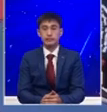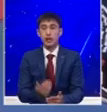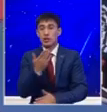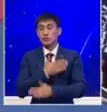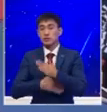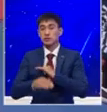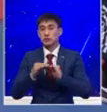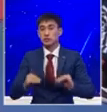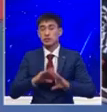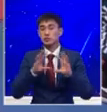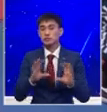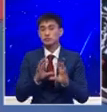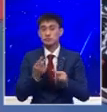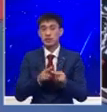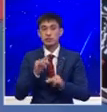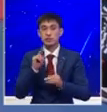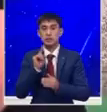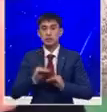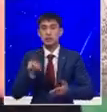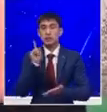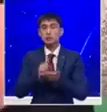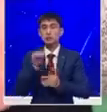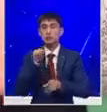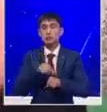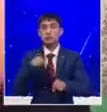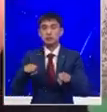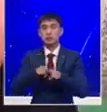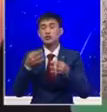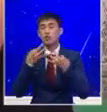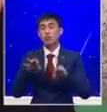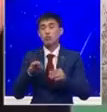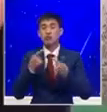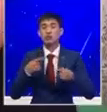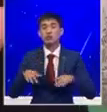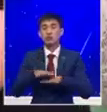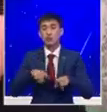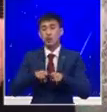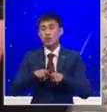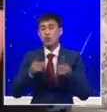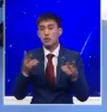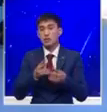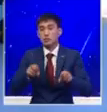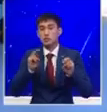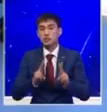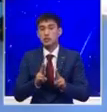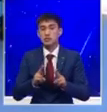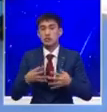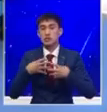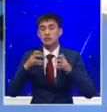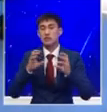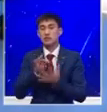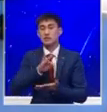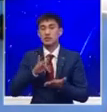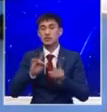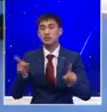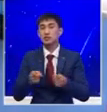особое отношени эти дети должны чувствовать себя в обществе также как и другие поэтому им необходимы специализированные оздоровительные центры